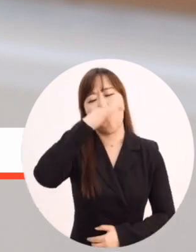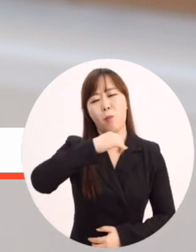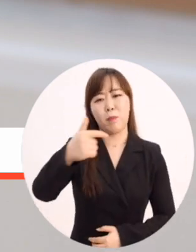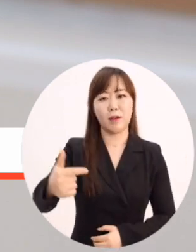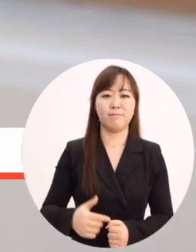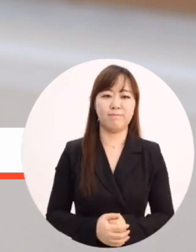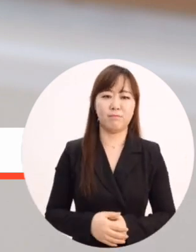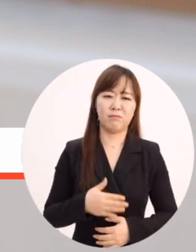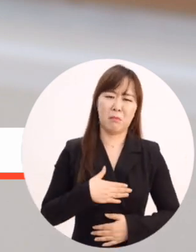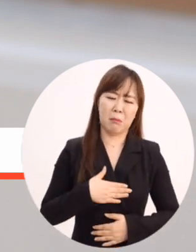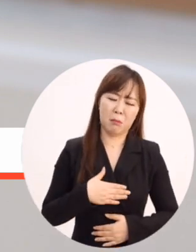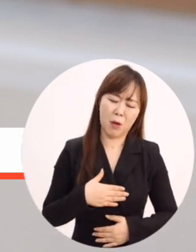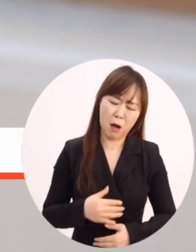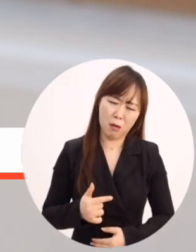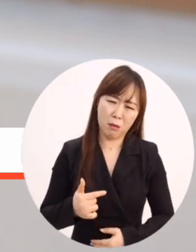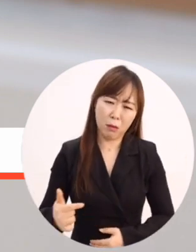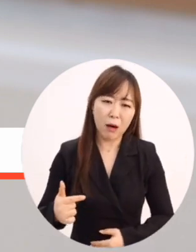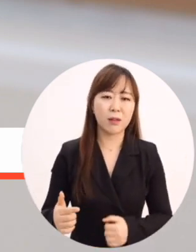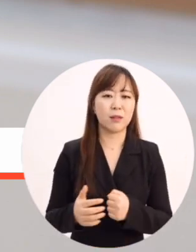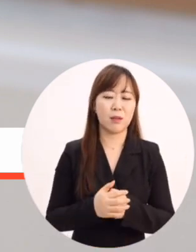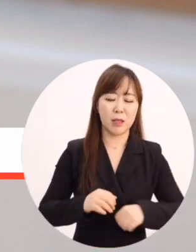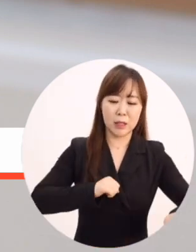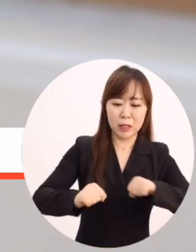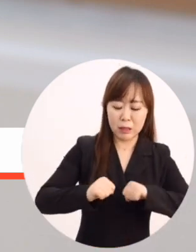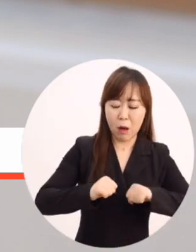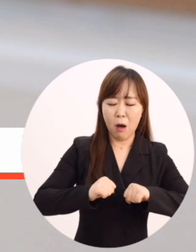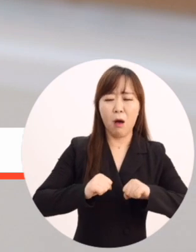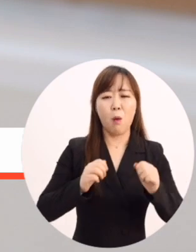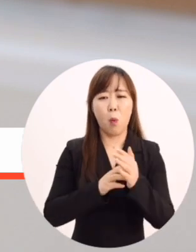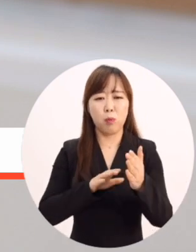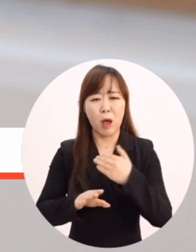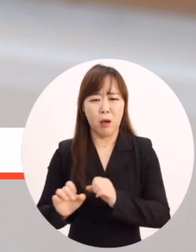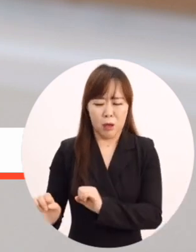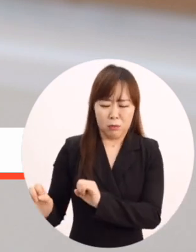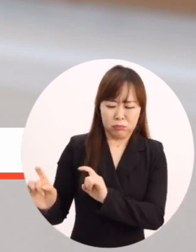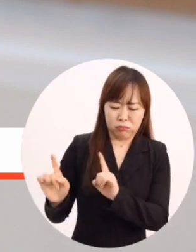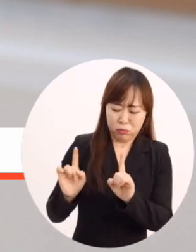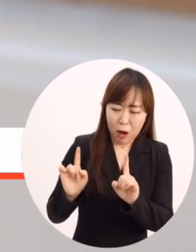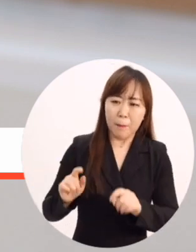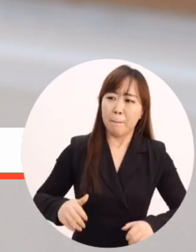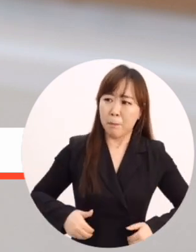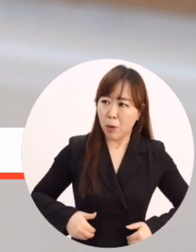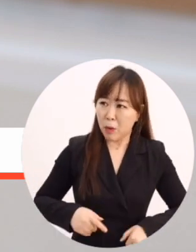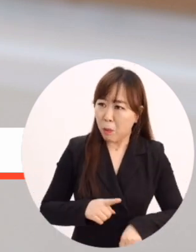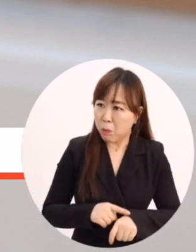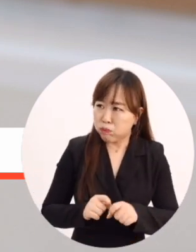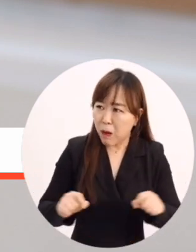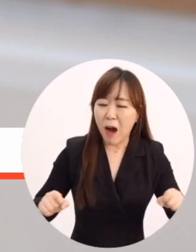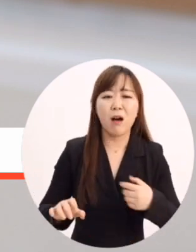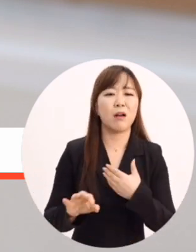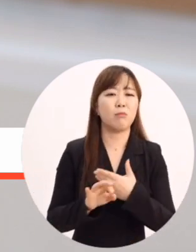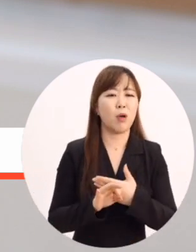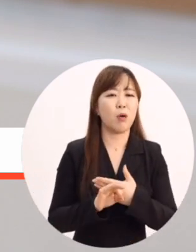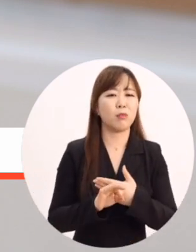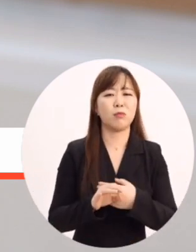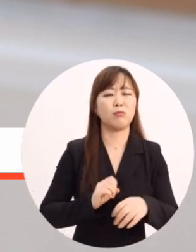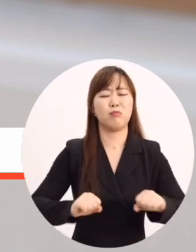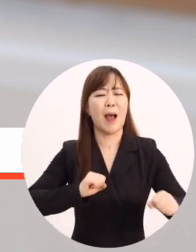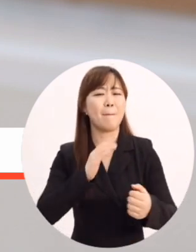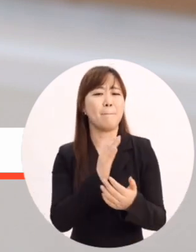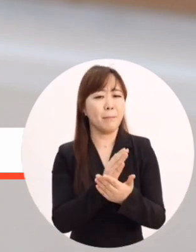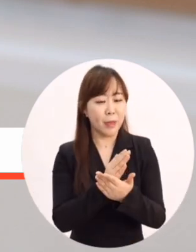제공합니다. 피로감이 심해 신체 활동 후 회복에 시간이 많이 걸리는 분은 활동과 운동을